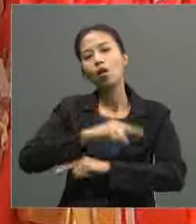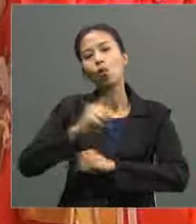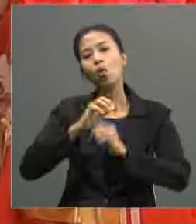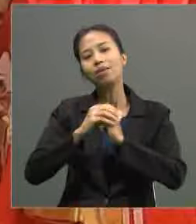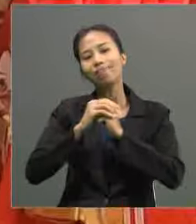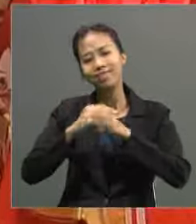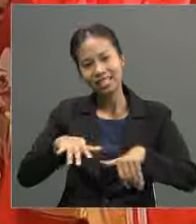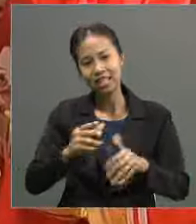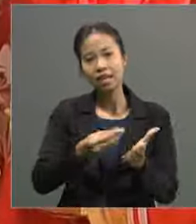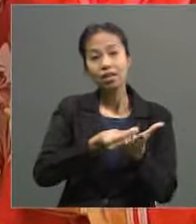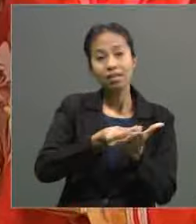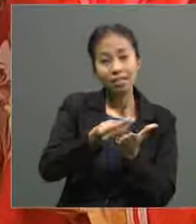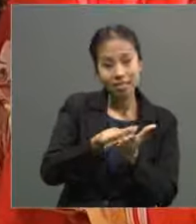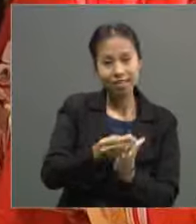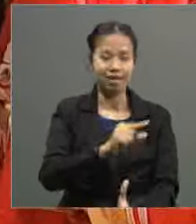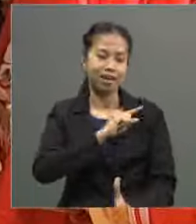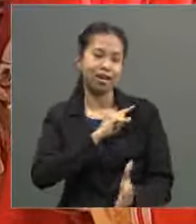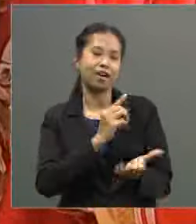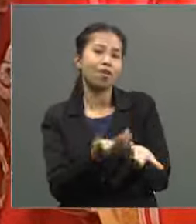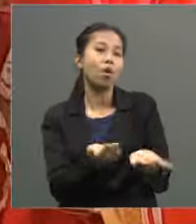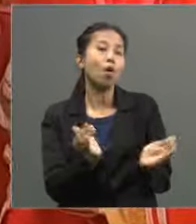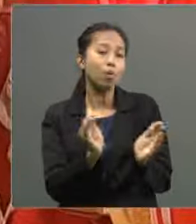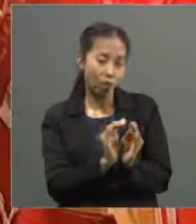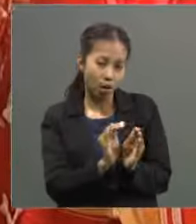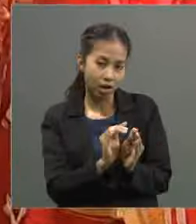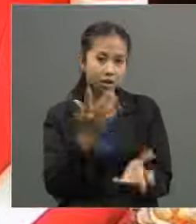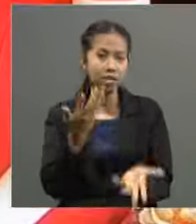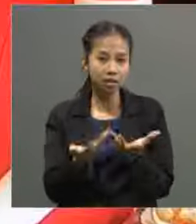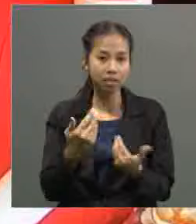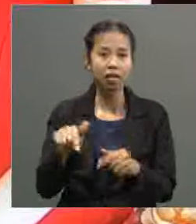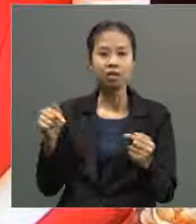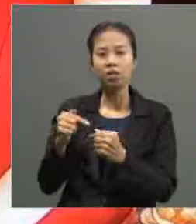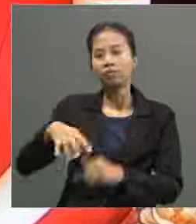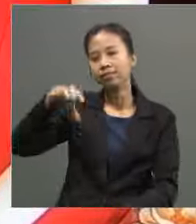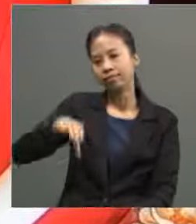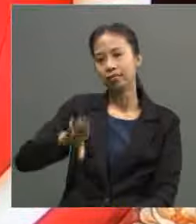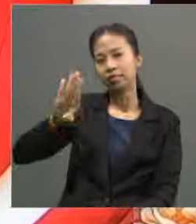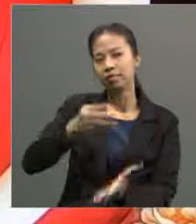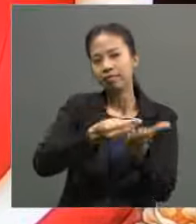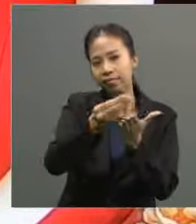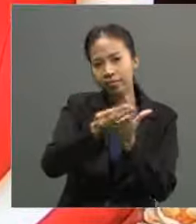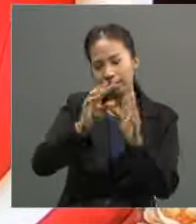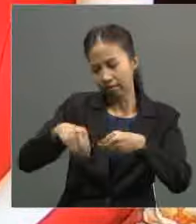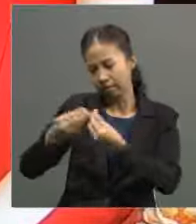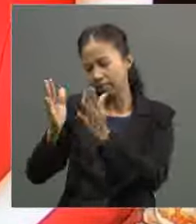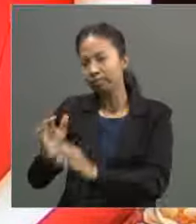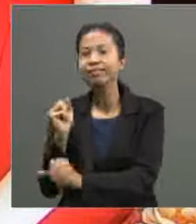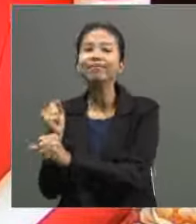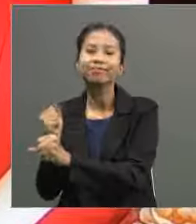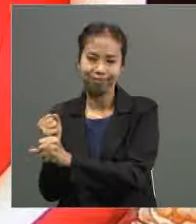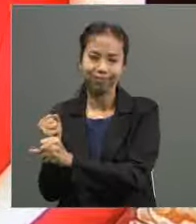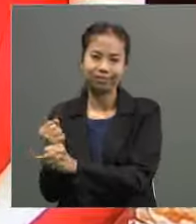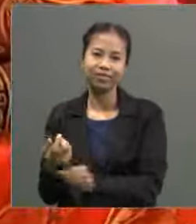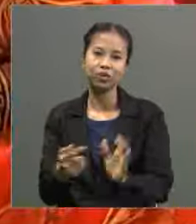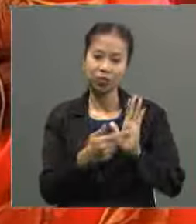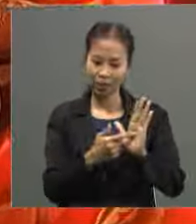ทางทั้งซื้อปลีกใส่กันในครอบครัวนะคะรวมถึงบริษัทห้างร้านที่ซื้อหลายสิบตัวไปแจกจ่ายพนักงานอย่างเด็ก